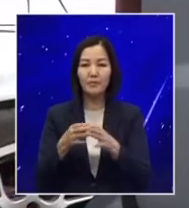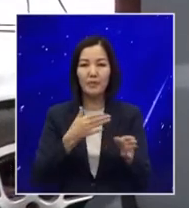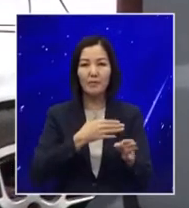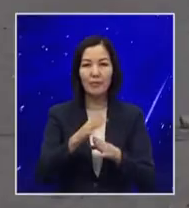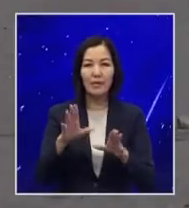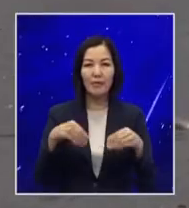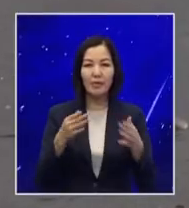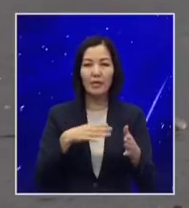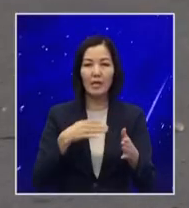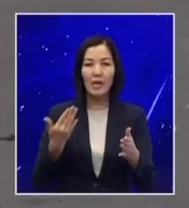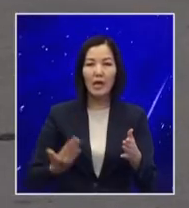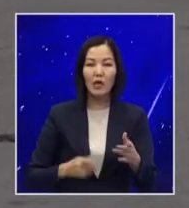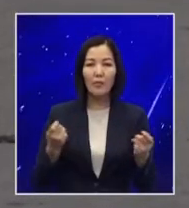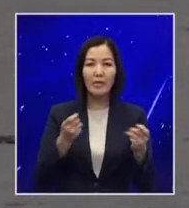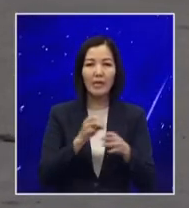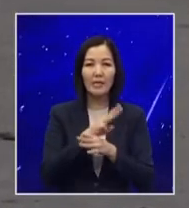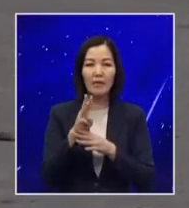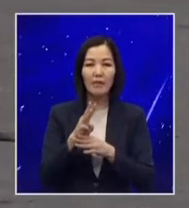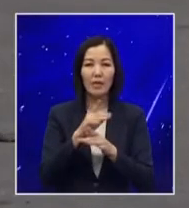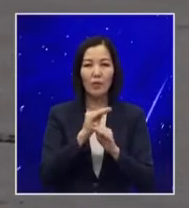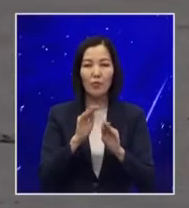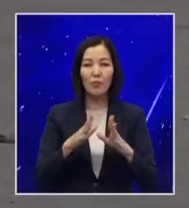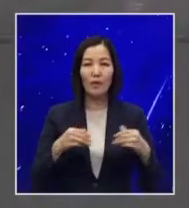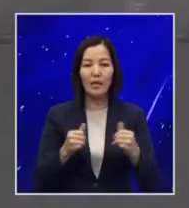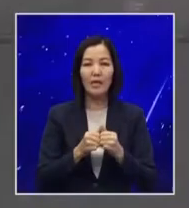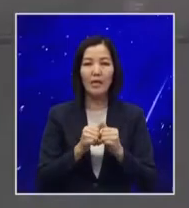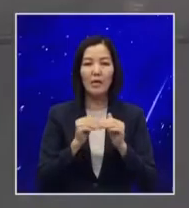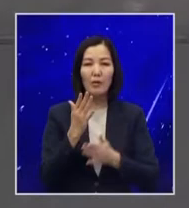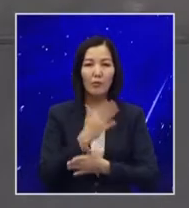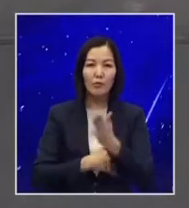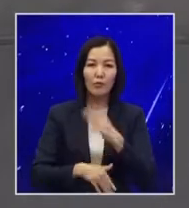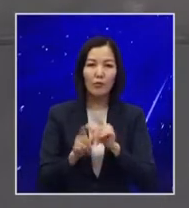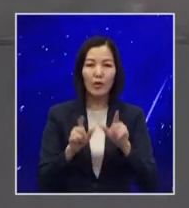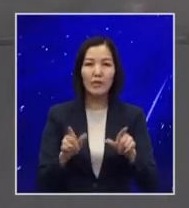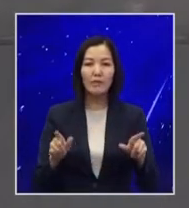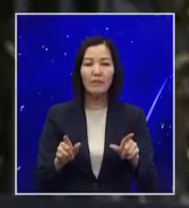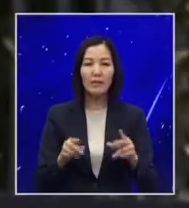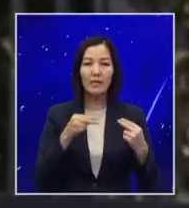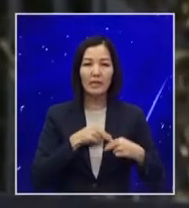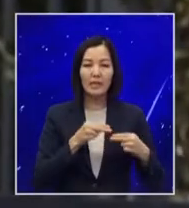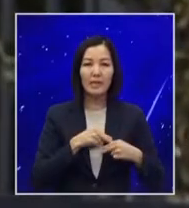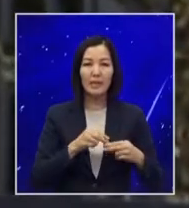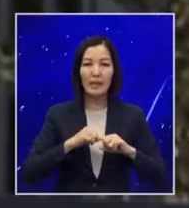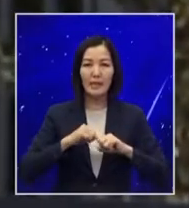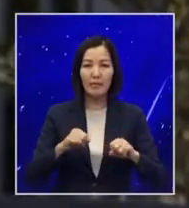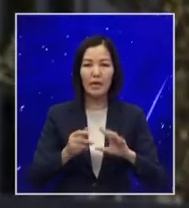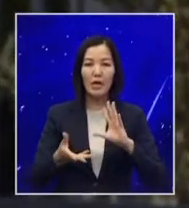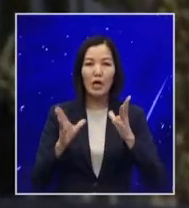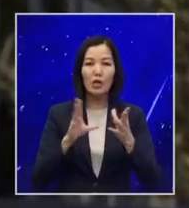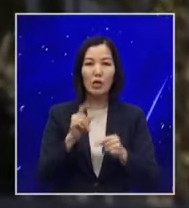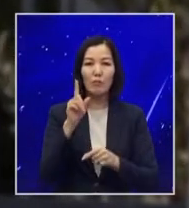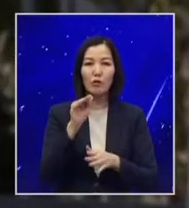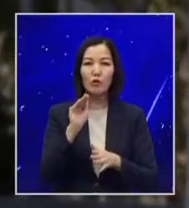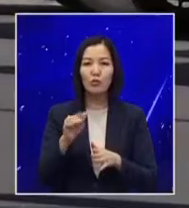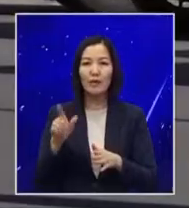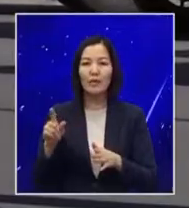Олар әлеуметтік аз қамтылған, көп балалы, мүмкіндігі шектеулі азаматтар мен тыл еңбеккерлері. Жалпы еліміз бойынша 100 мыңнан аса